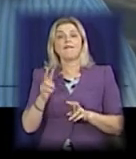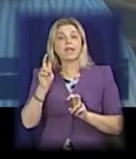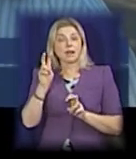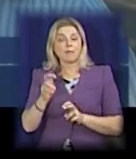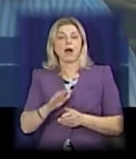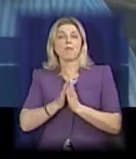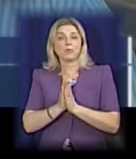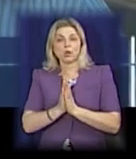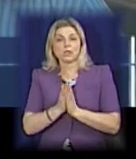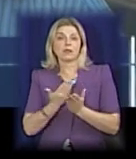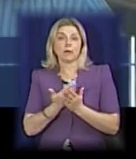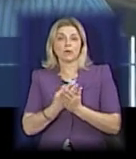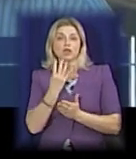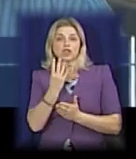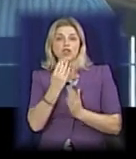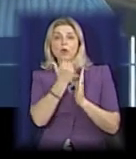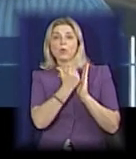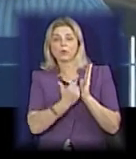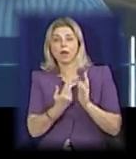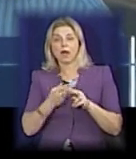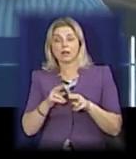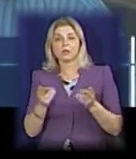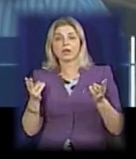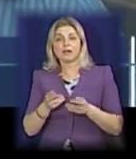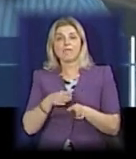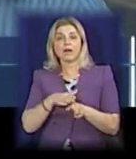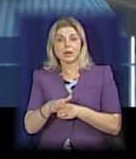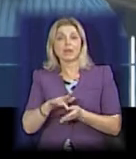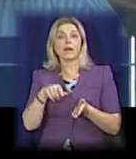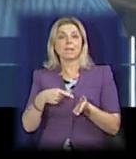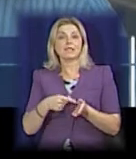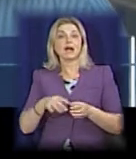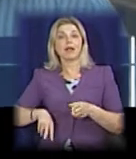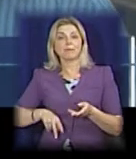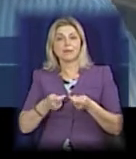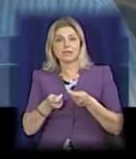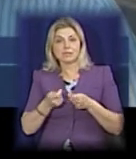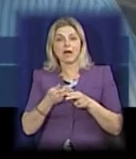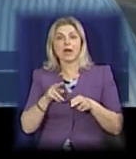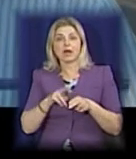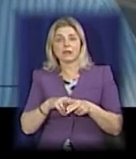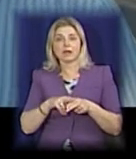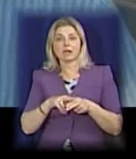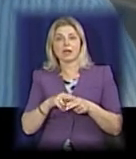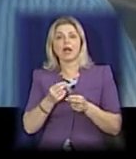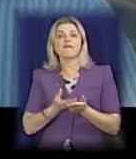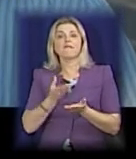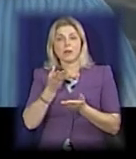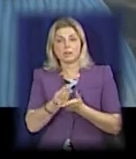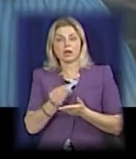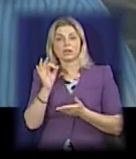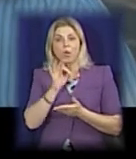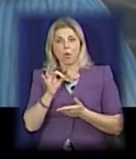Євротранссервіс попросив, скажімо, 4 пункти, які необхідно виконати міськадміністрації. Це і посунути виплати по компенсації, по